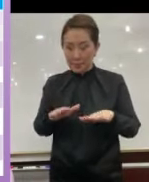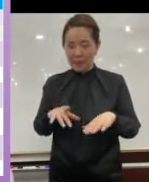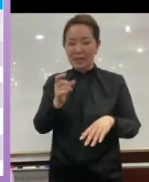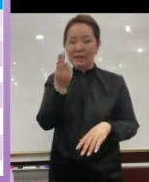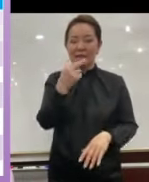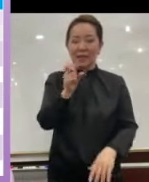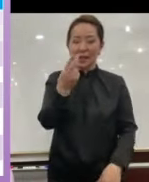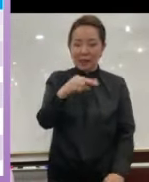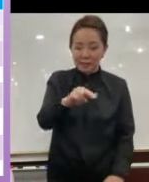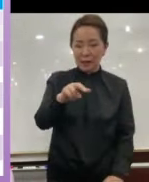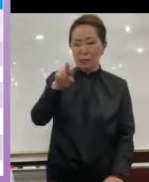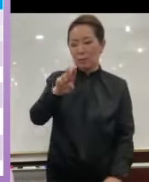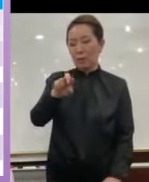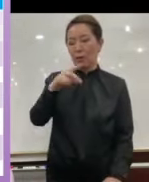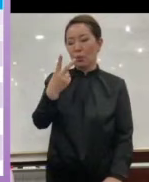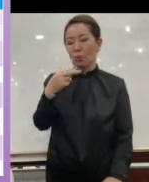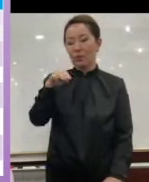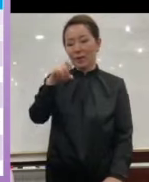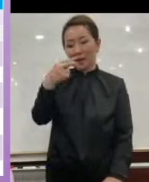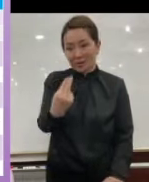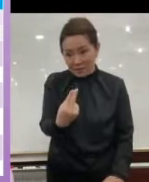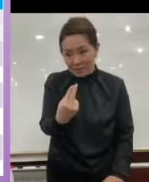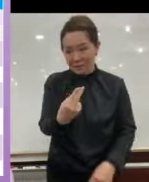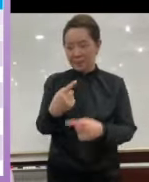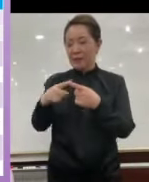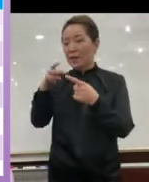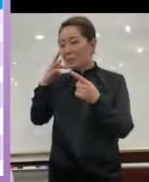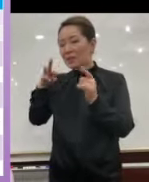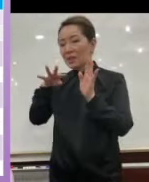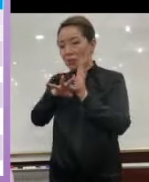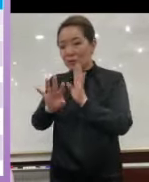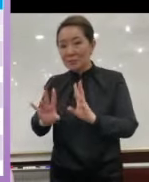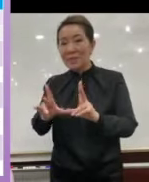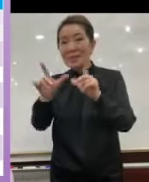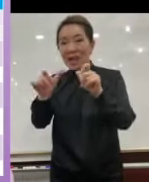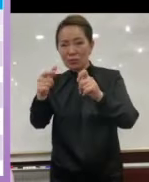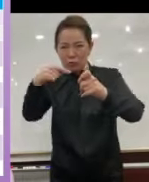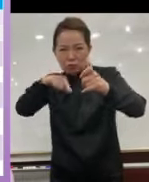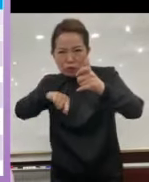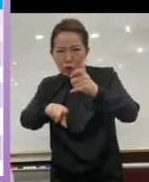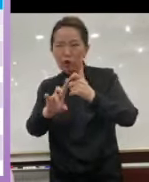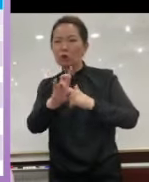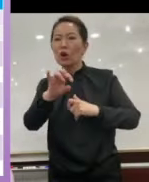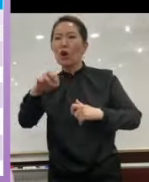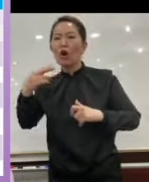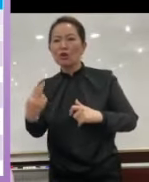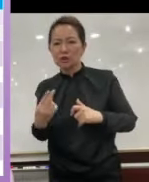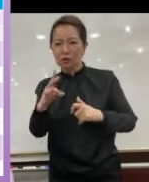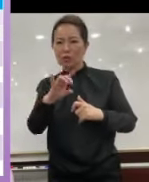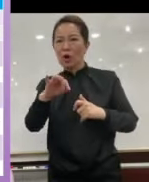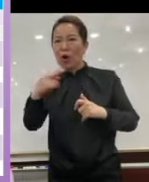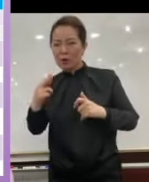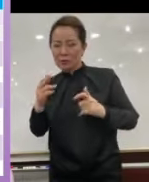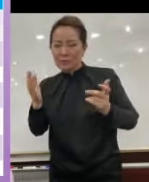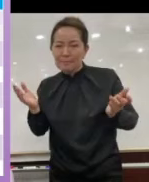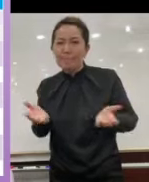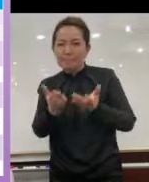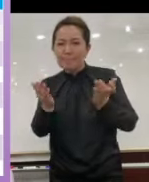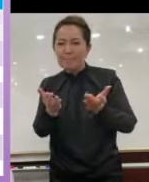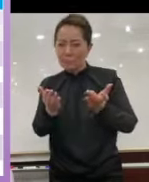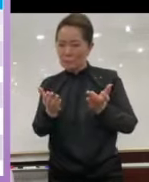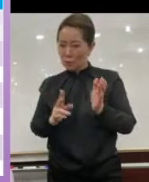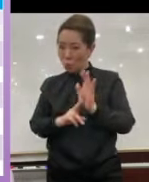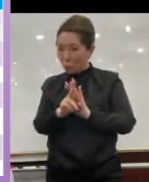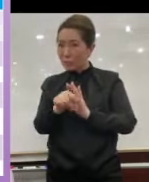бүтц мэдээллийн хүрт хэмжээг сайжруулах нөөц их үйлсүр гэж байгаа. За нөөц их үйлсүр гэж одоо яг юу юм бэ? А нөөц